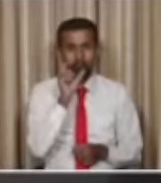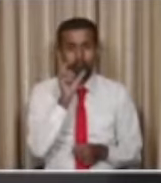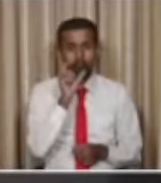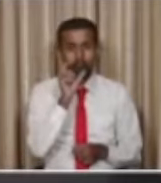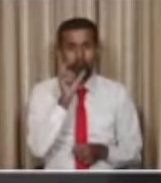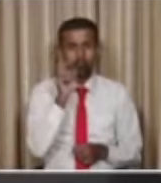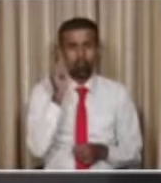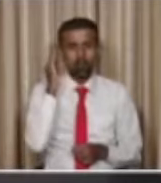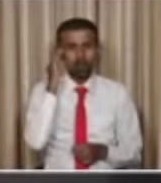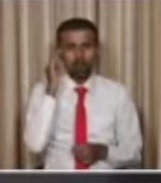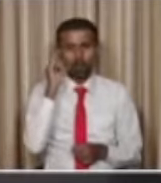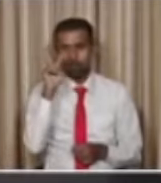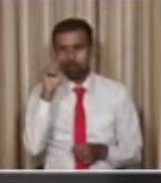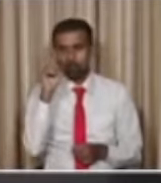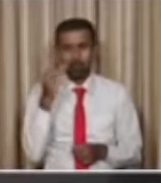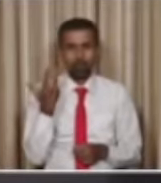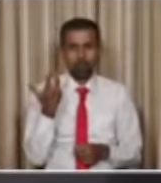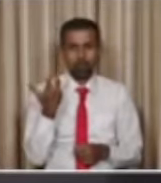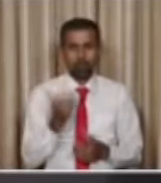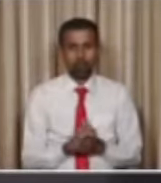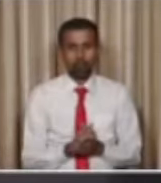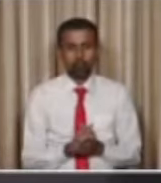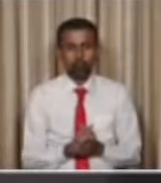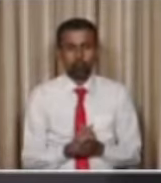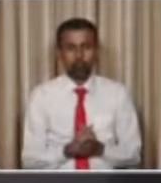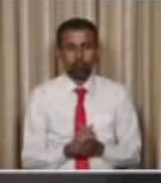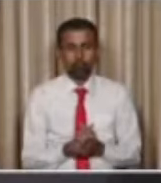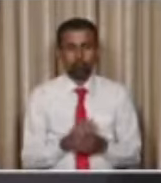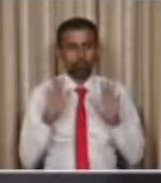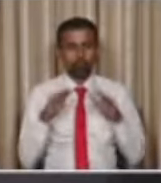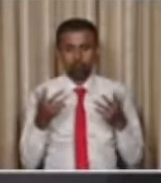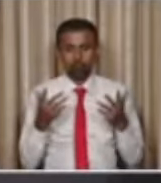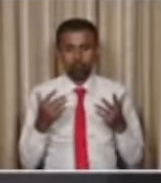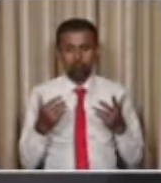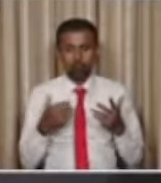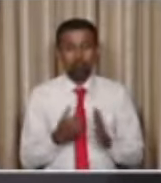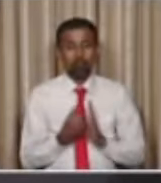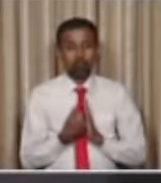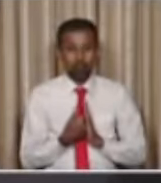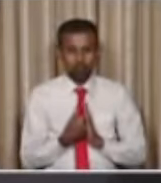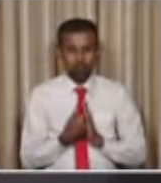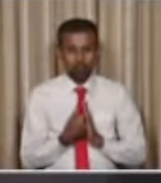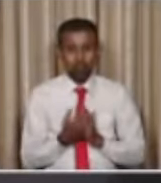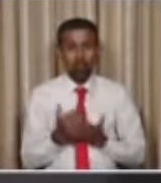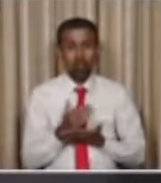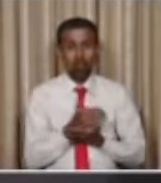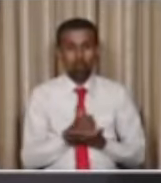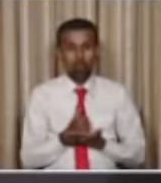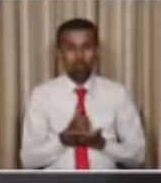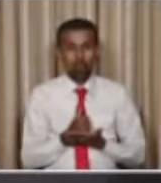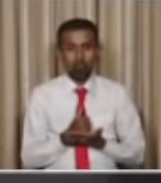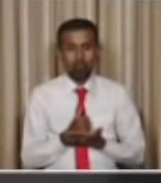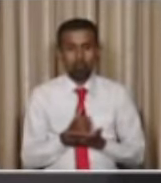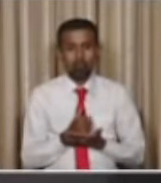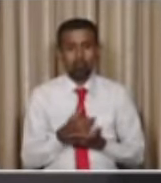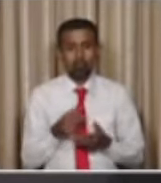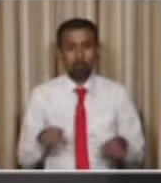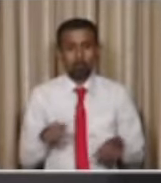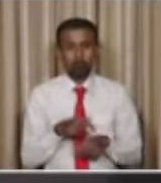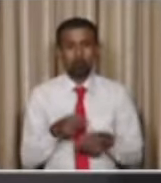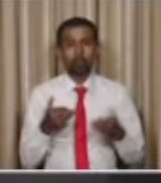ನೋಣಲದೆನ್ನ ಇನ್ವದ್ ಕೇಳ ನೆ ಅದ ಮಿತ್ರ ನೆತ್ತಿ ಉನತ್ ಮಮ್ ಬೊಹಮ ಗೌರವೇನ್ ಏ ಸಿಯಲು ದೇ ನಾವ ಮೇ